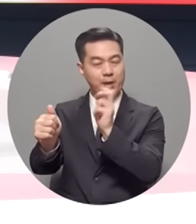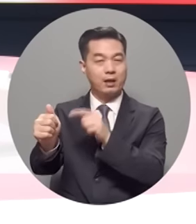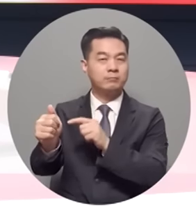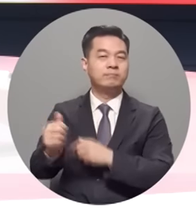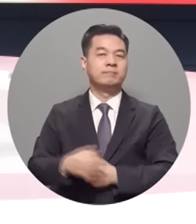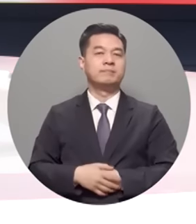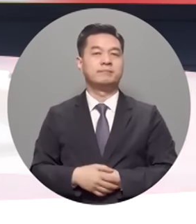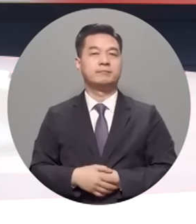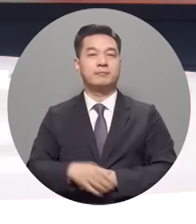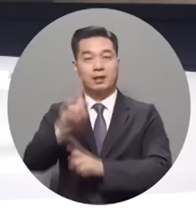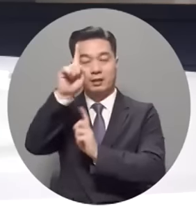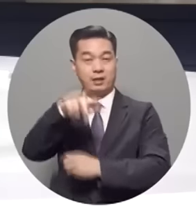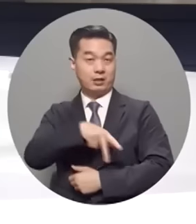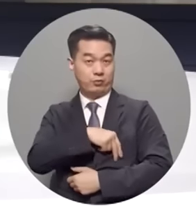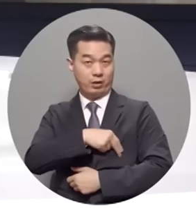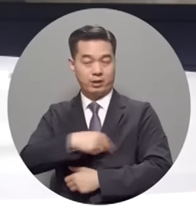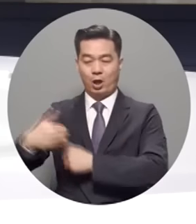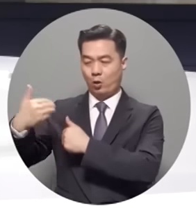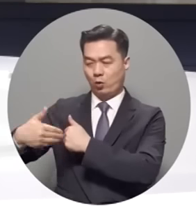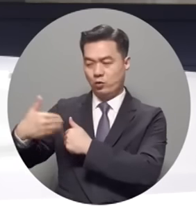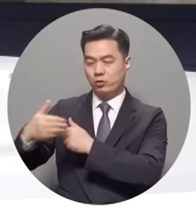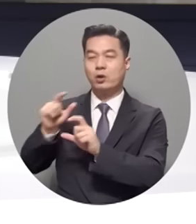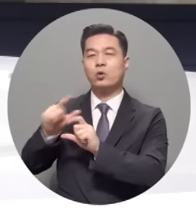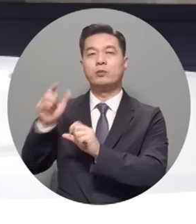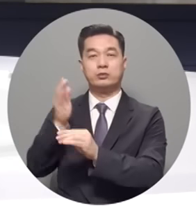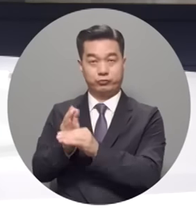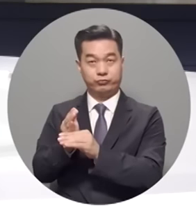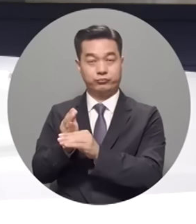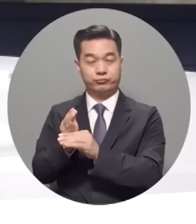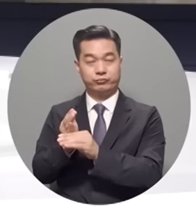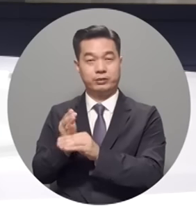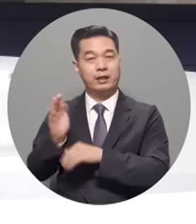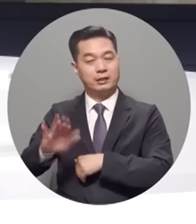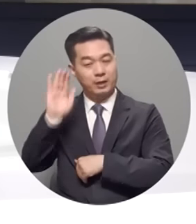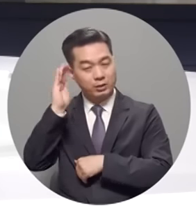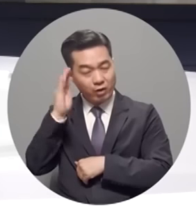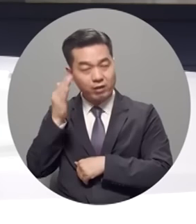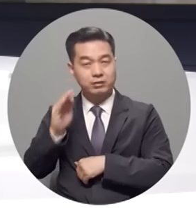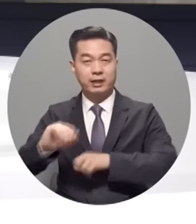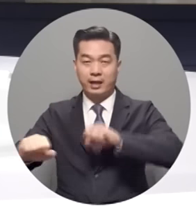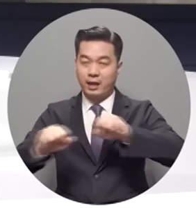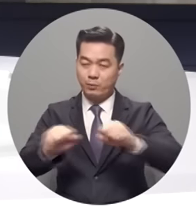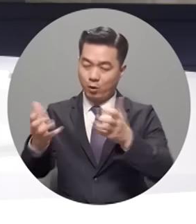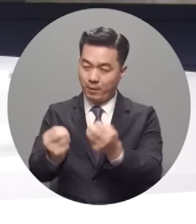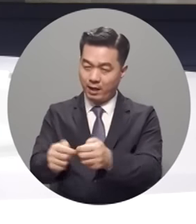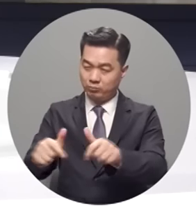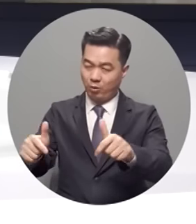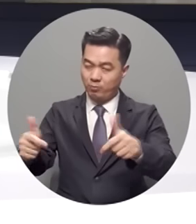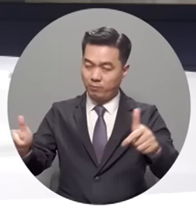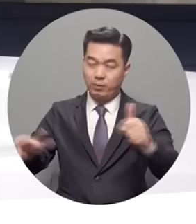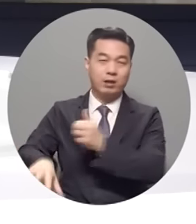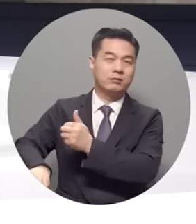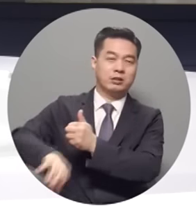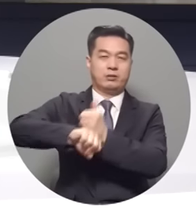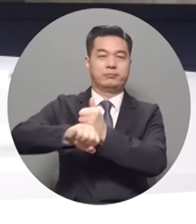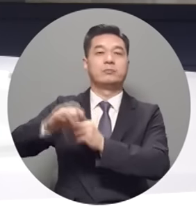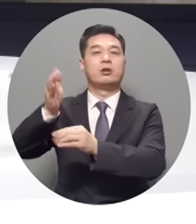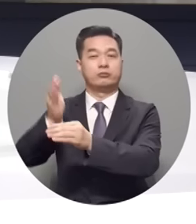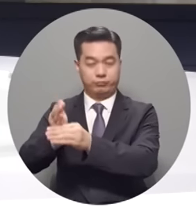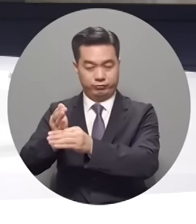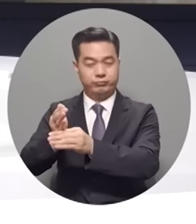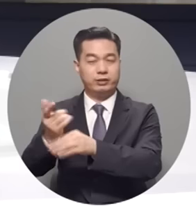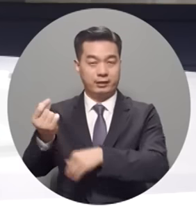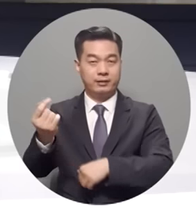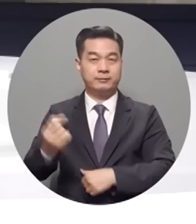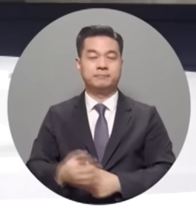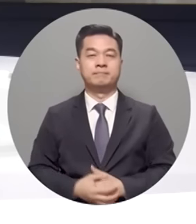이 의원은 권유를 받고 아직 고심 중이라는 입장이지만 최근 활발한 행보로 세력 구축에 나서고 있다는 평가를 받고